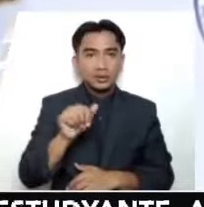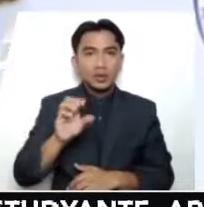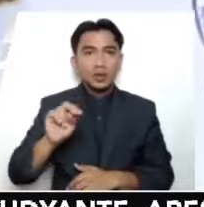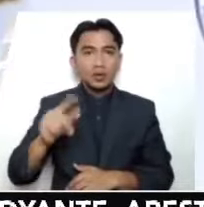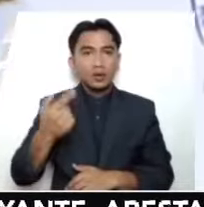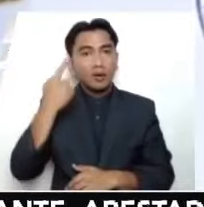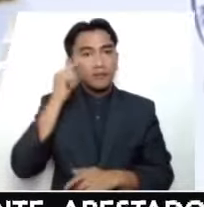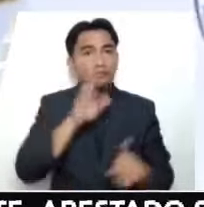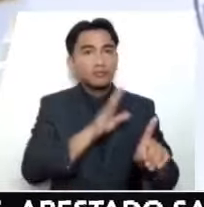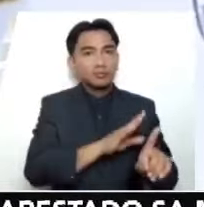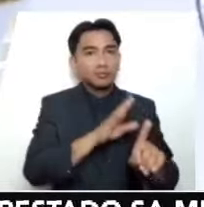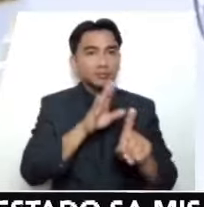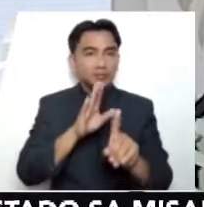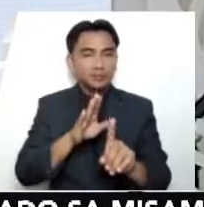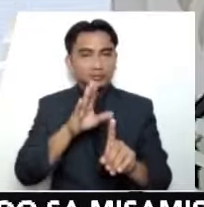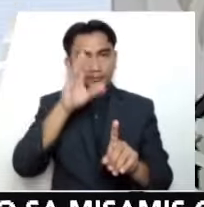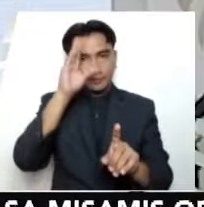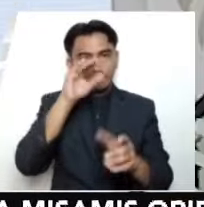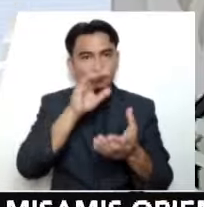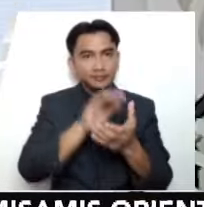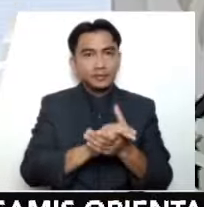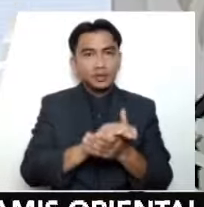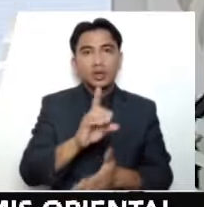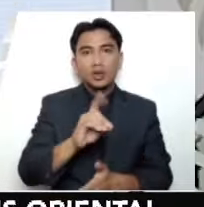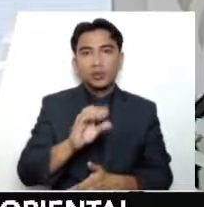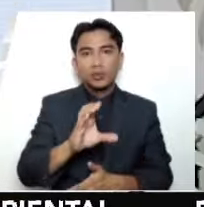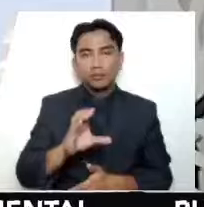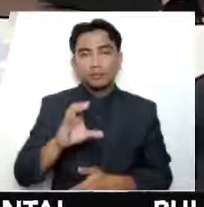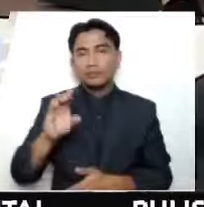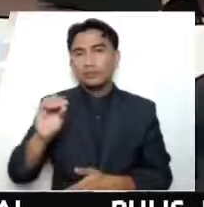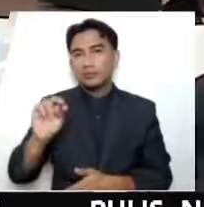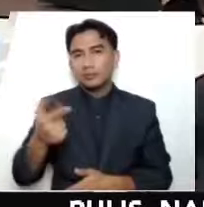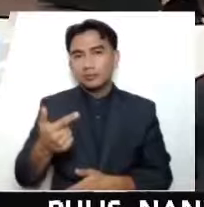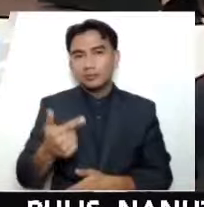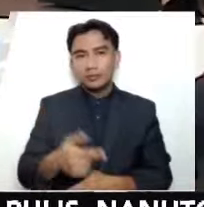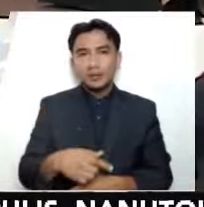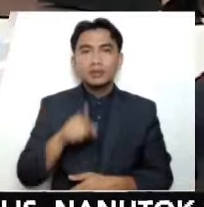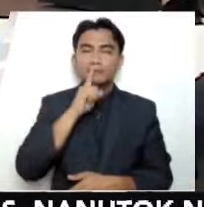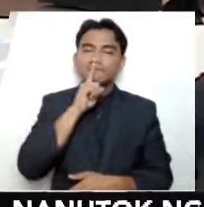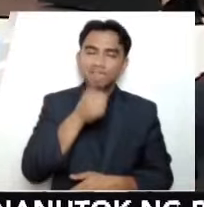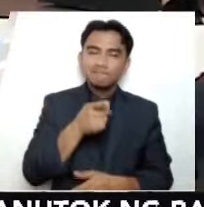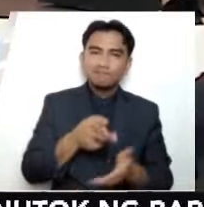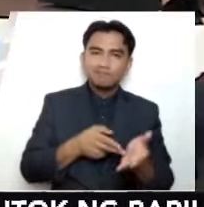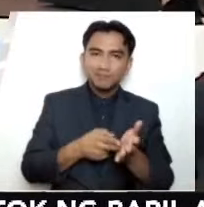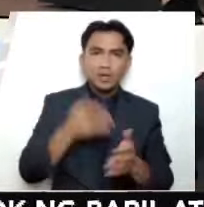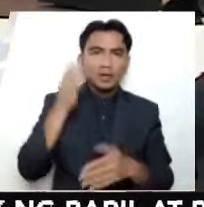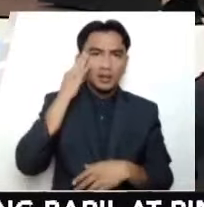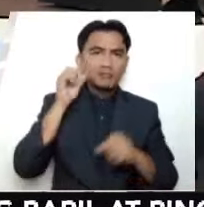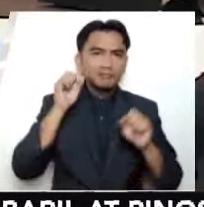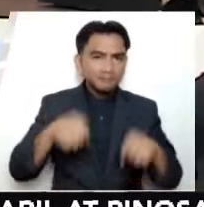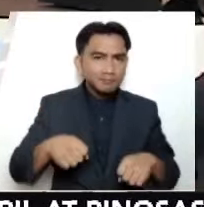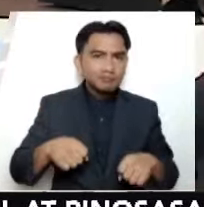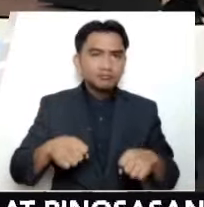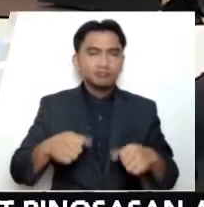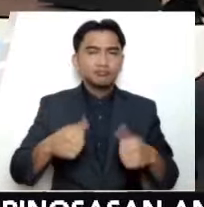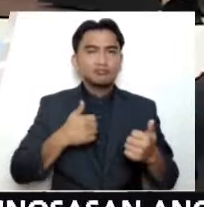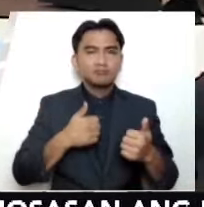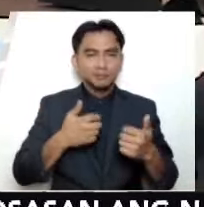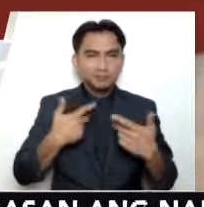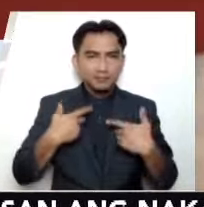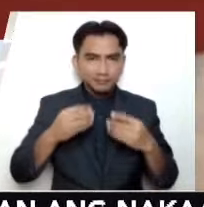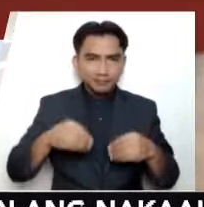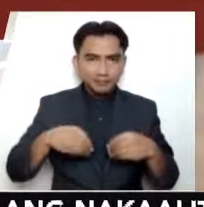mister na si Doc Willie Ong. Tiniyak niyang kaya ni Ong na magsilbi kahit may cancer na pinagagamot na nito sa